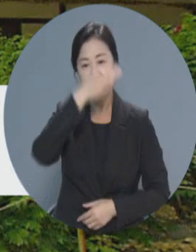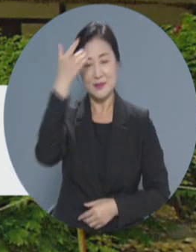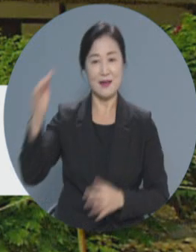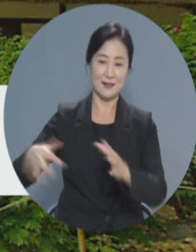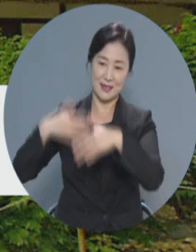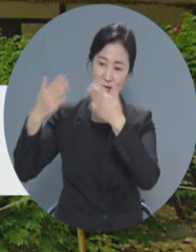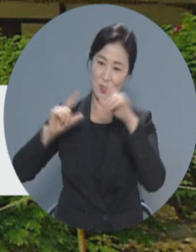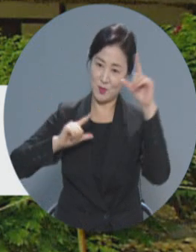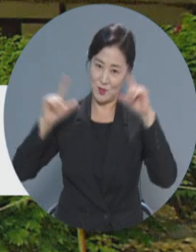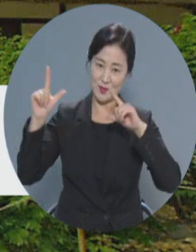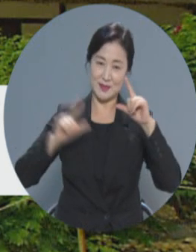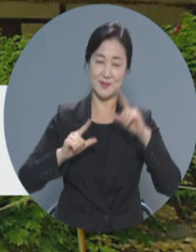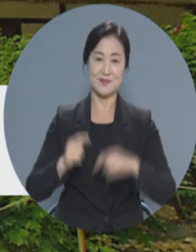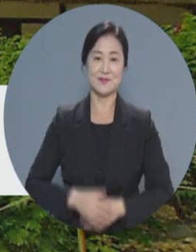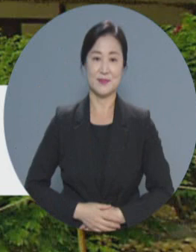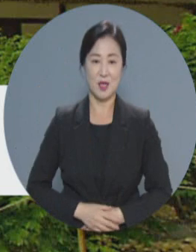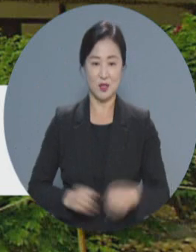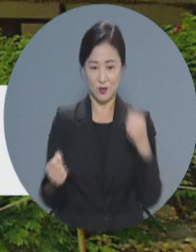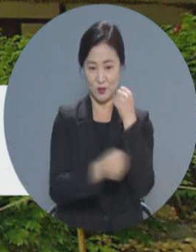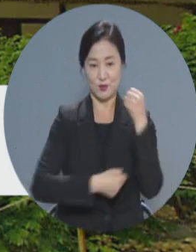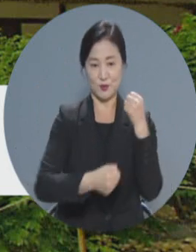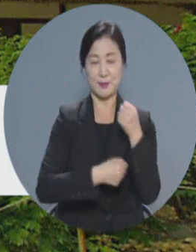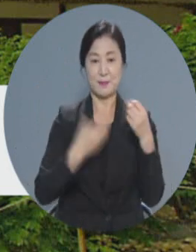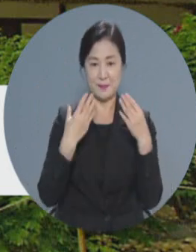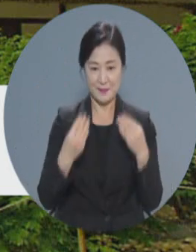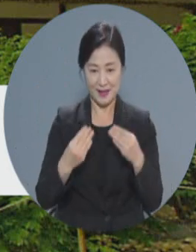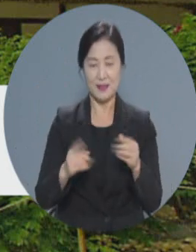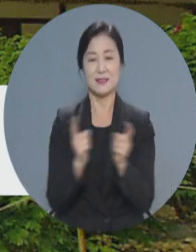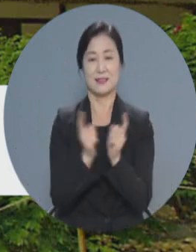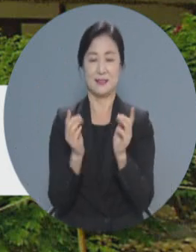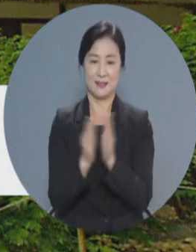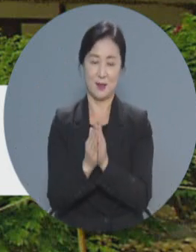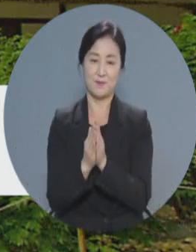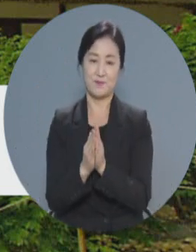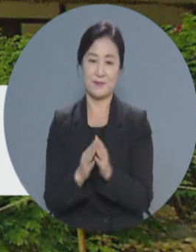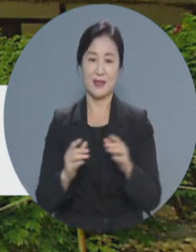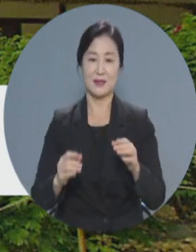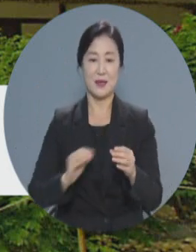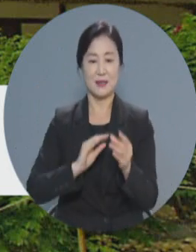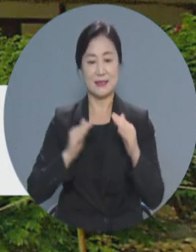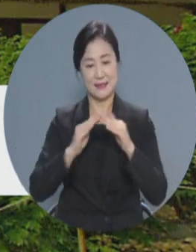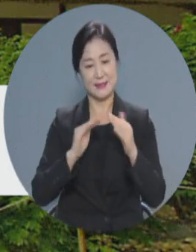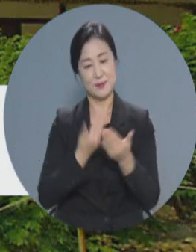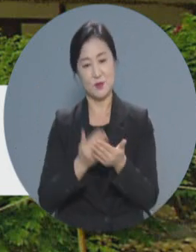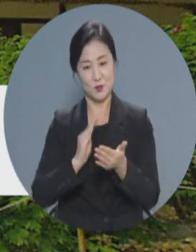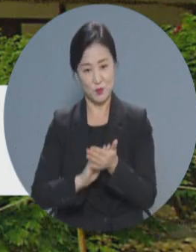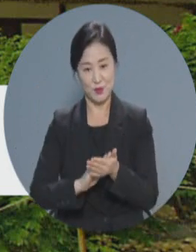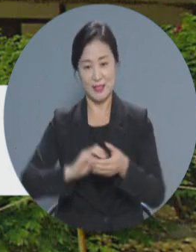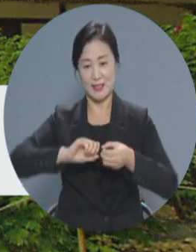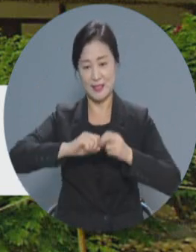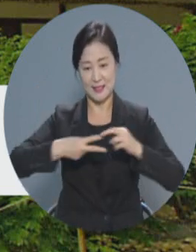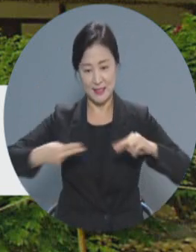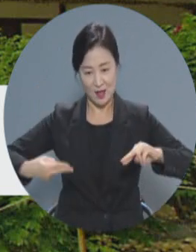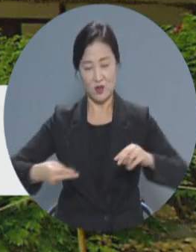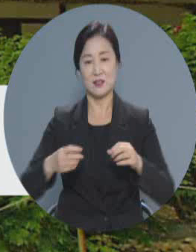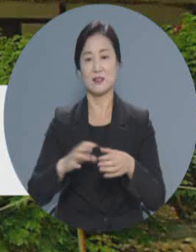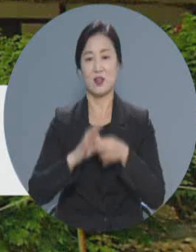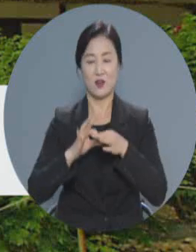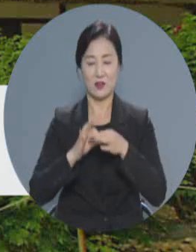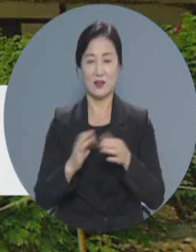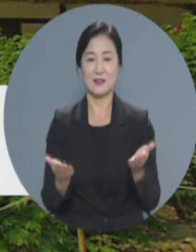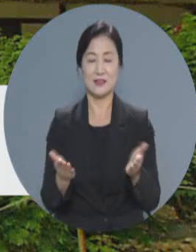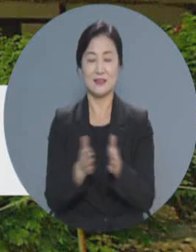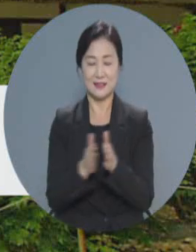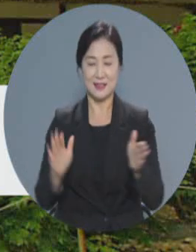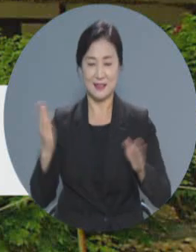있습니다. 추수를 끝낸 주민들이 직접 영랑 생가의 초가지붕을 단장하는 이영 입기 작업을 하고 있습니다.